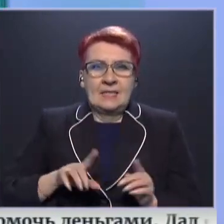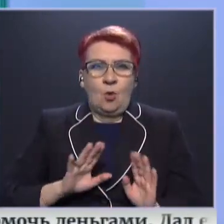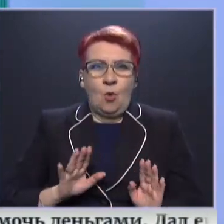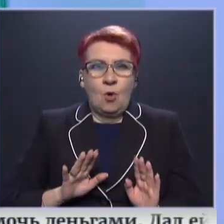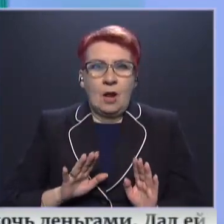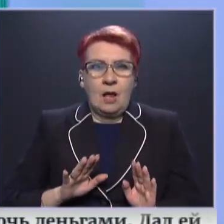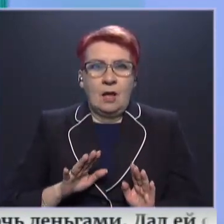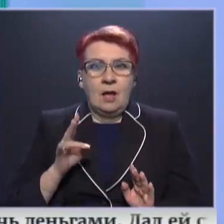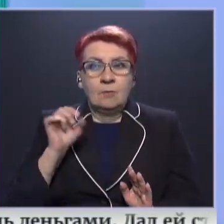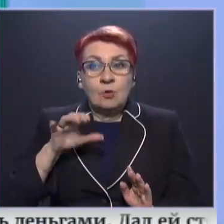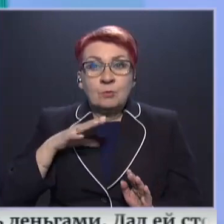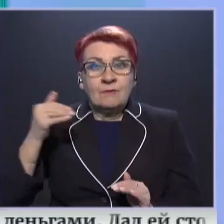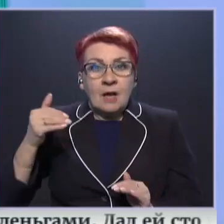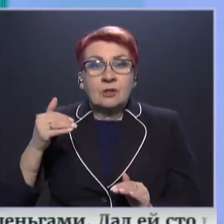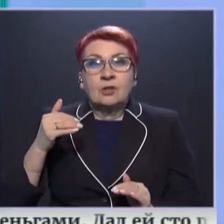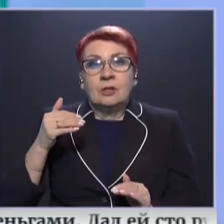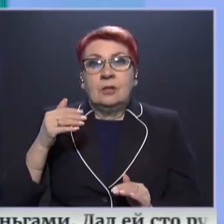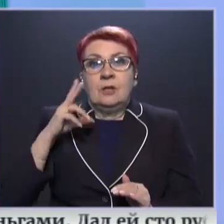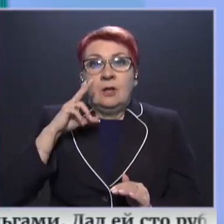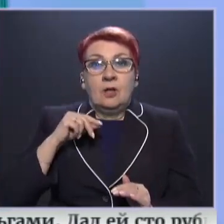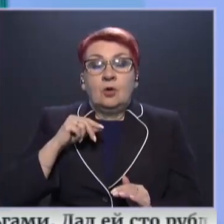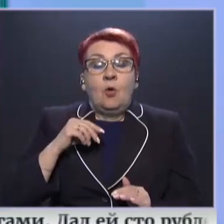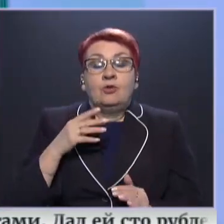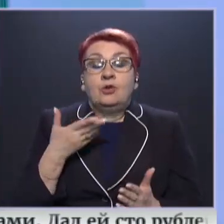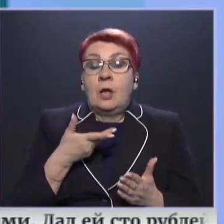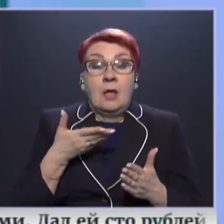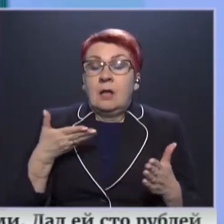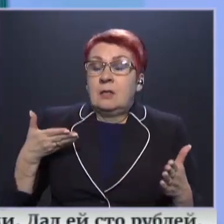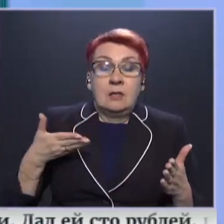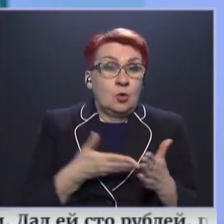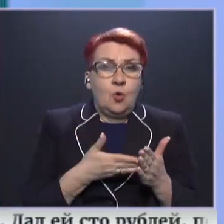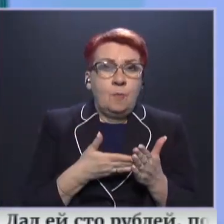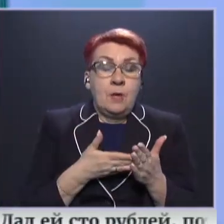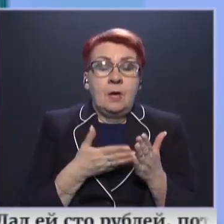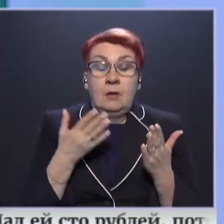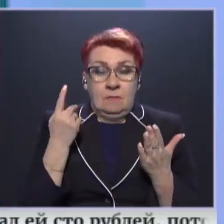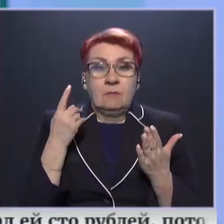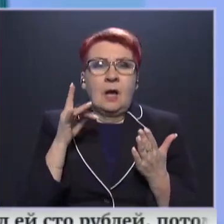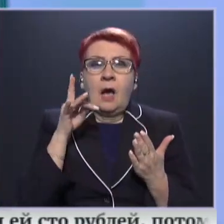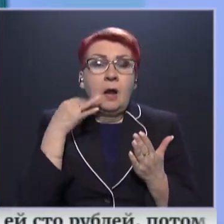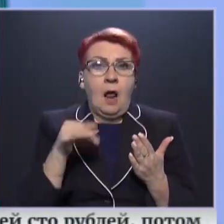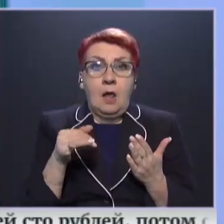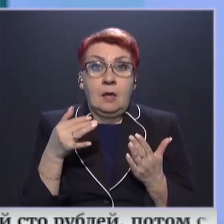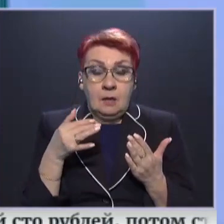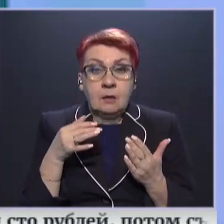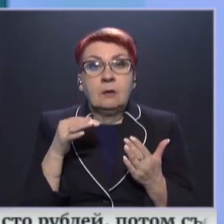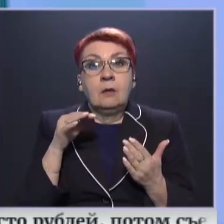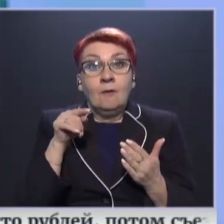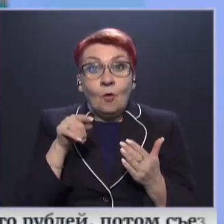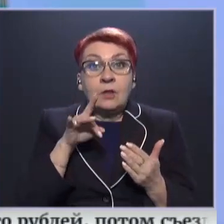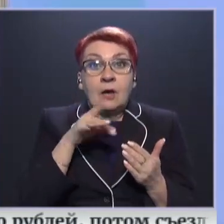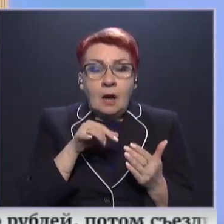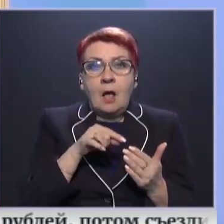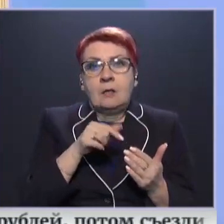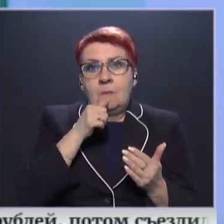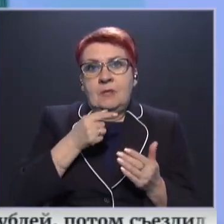до какого-то предела, разорить себя вот настолько, чтобы уже вот все, какой-то вот край, и вот из этого края потом